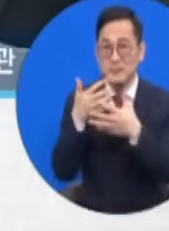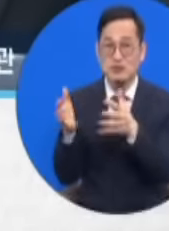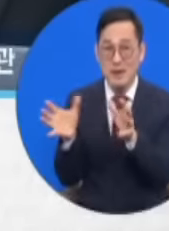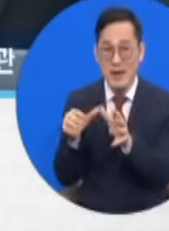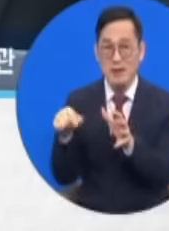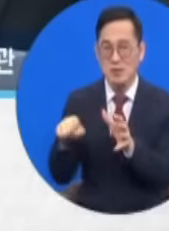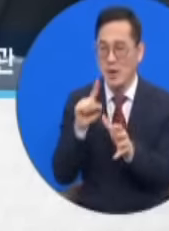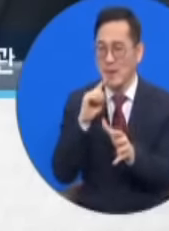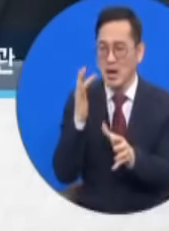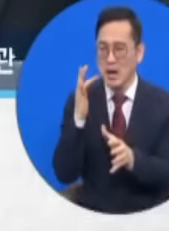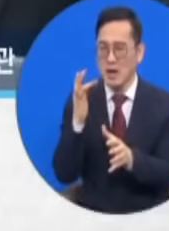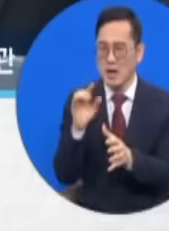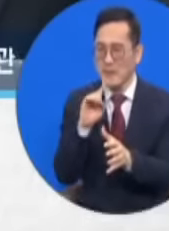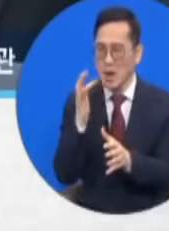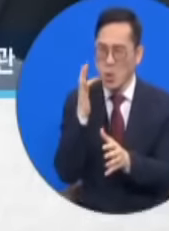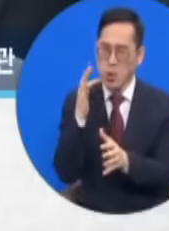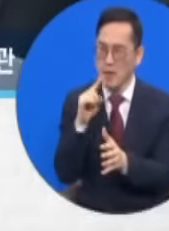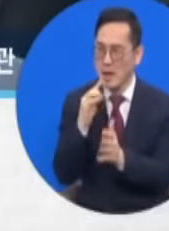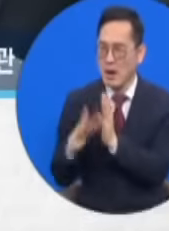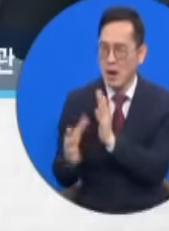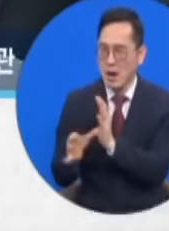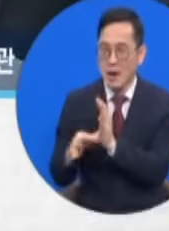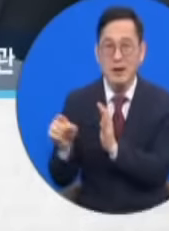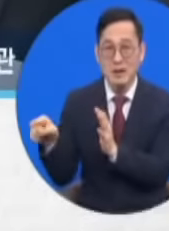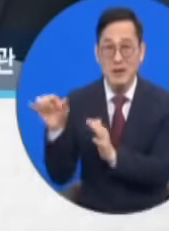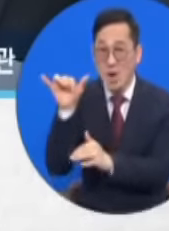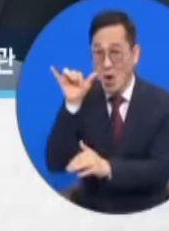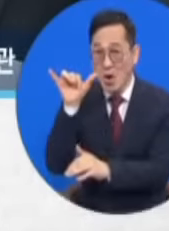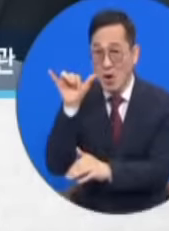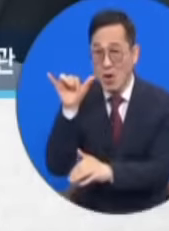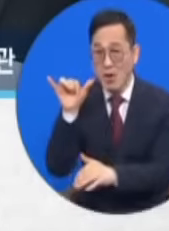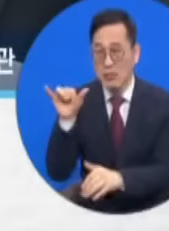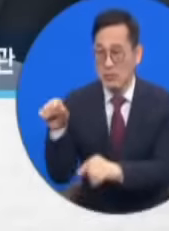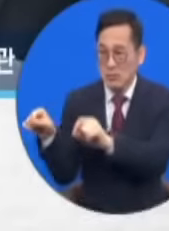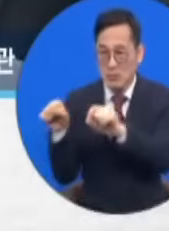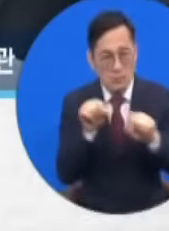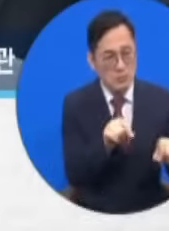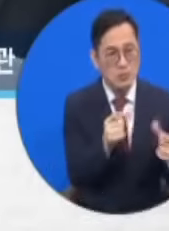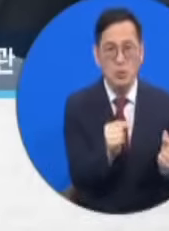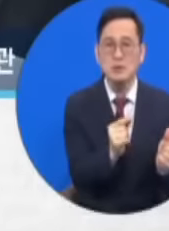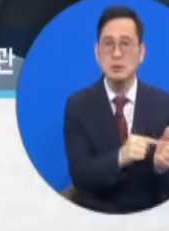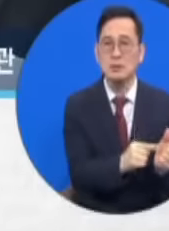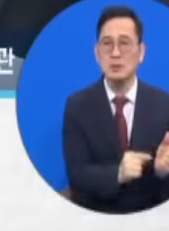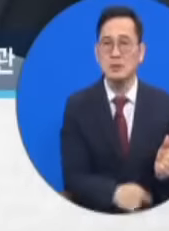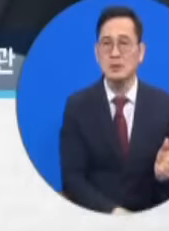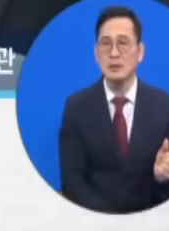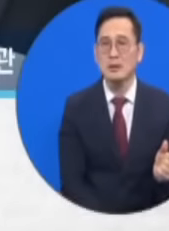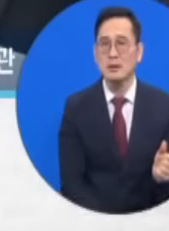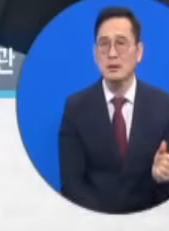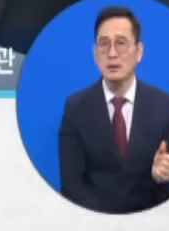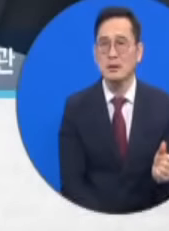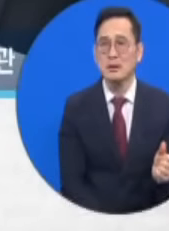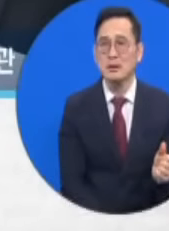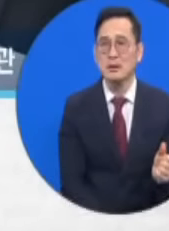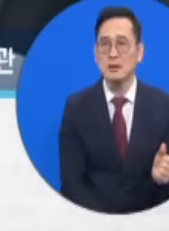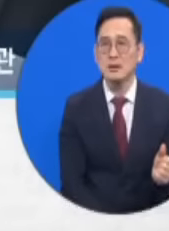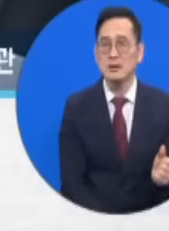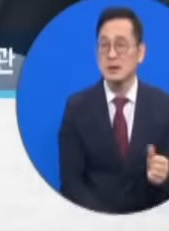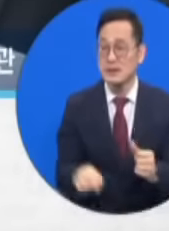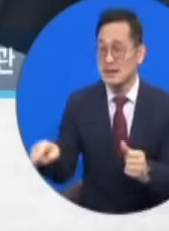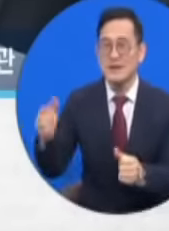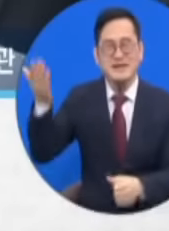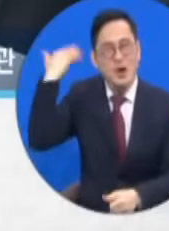아니면 뭐 국민 정서상 맞지 않는 표현으로 이렇게 공천 취소된 후보들 같은 경우에도 다 과거 사례거든요. 근데 이분은